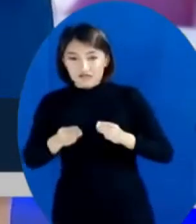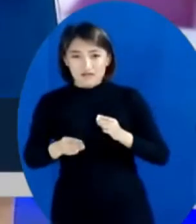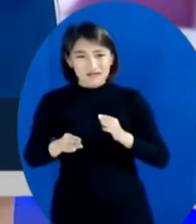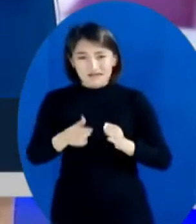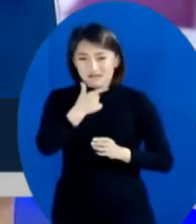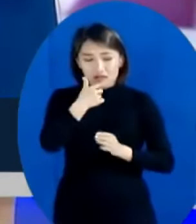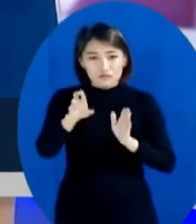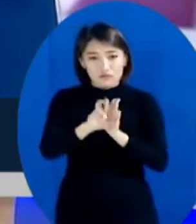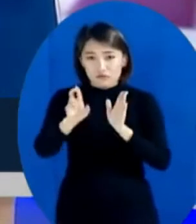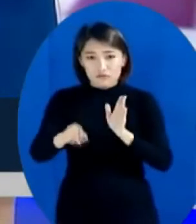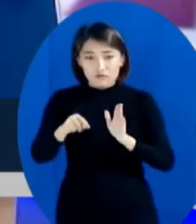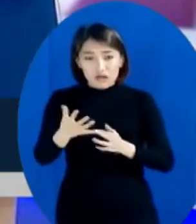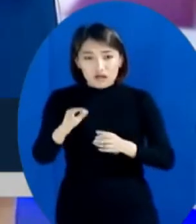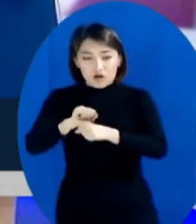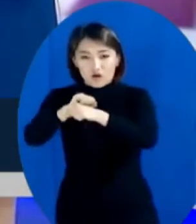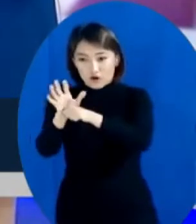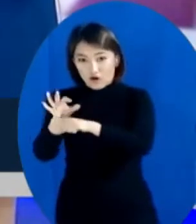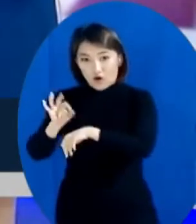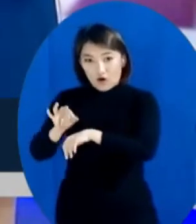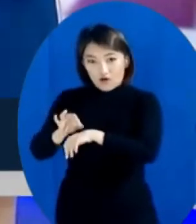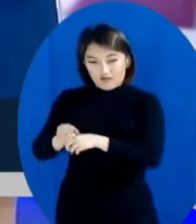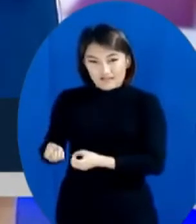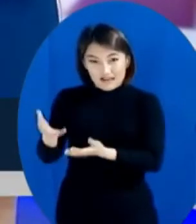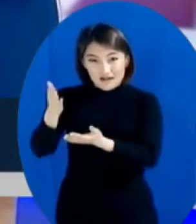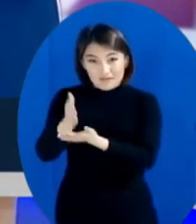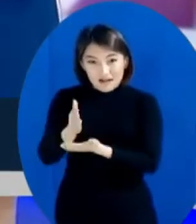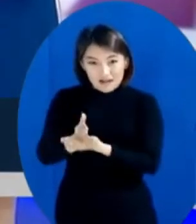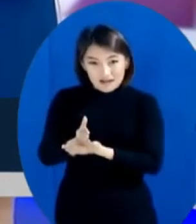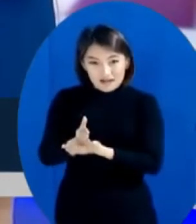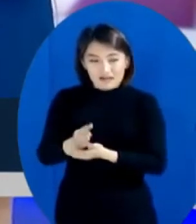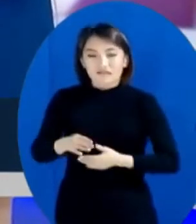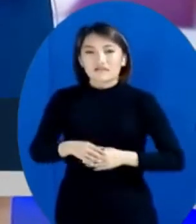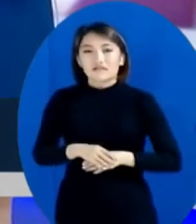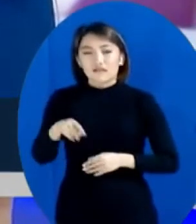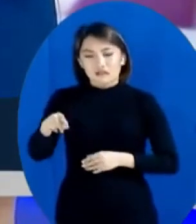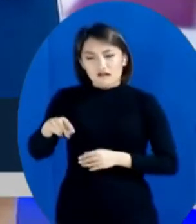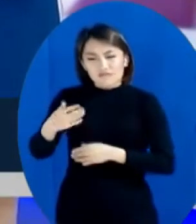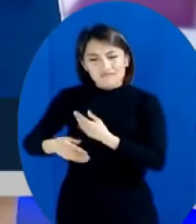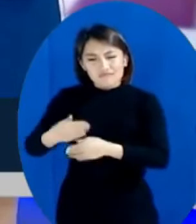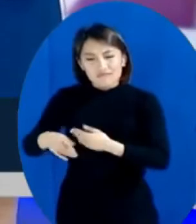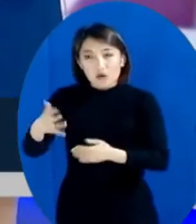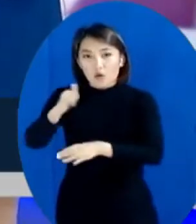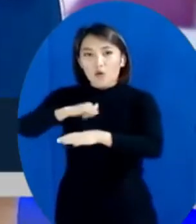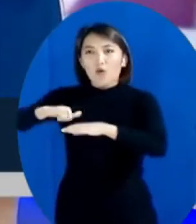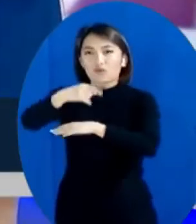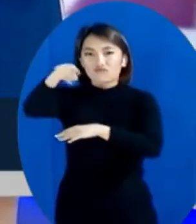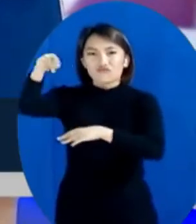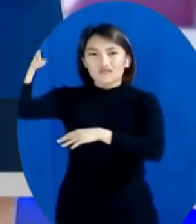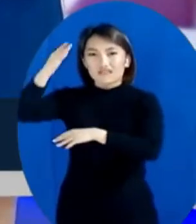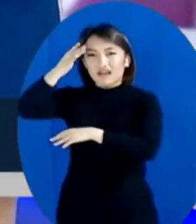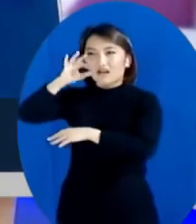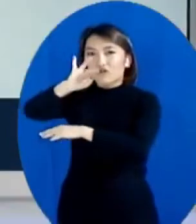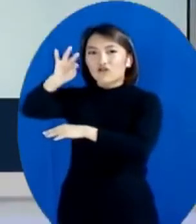чадахгүй. Ер нь ингээд ковид одоо энэ оны 3-4 сард идэвхжээд улс орнууд ерөөсө нэг л арга хэмжээг авч